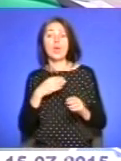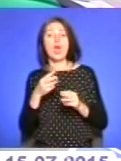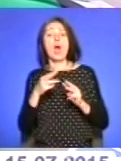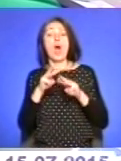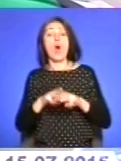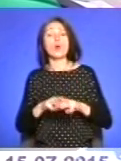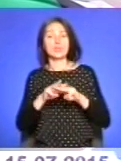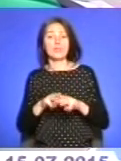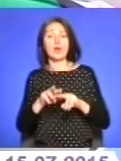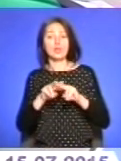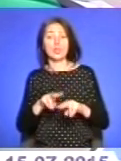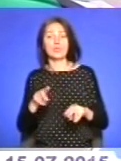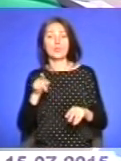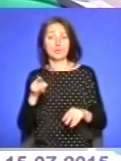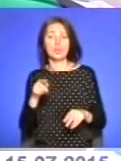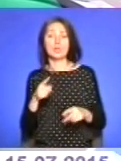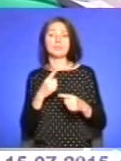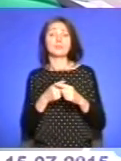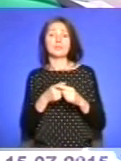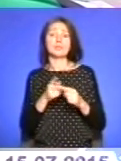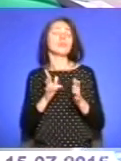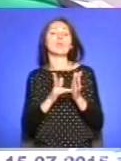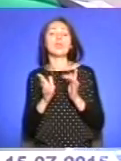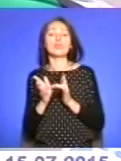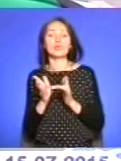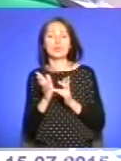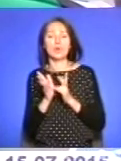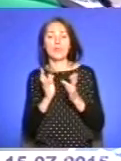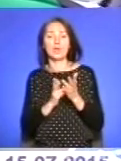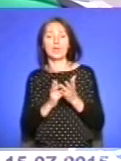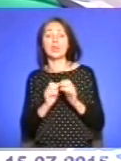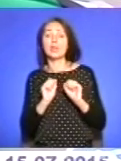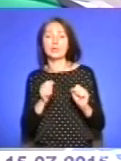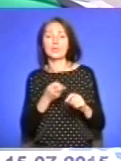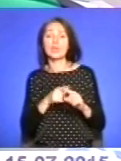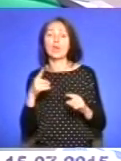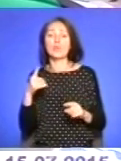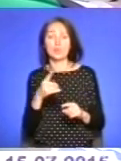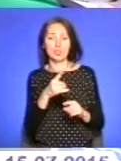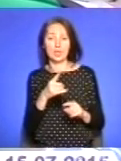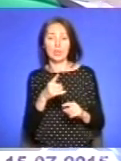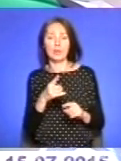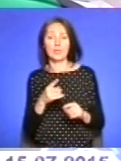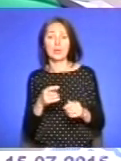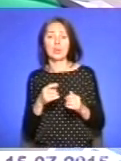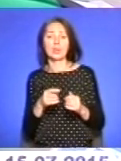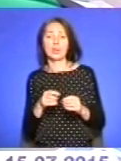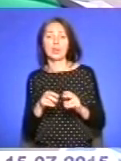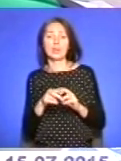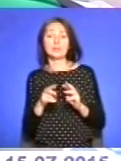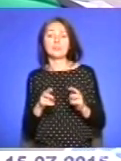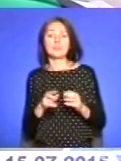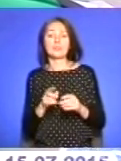хрест Христовий є покрівлею цієї машини, цієї річі, тригвозді Христові запори, вінець Христовий